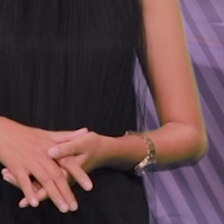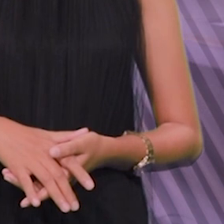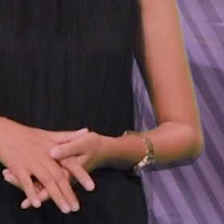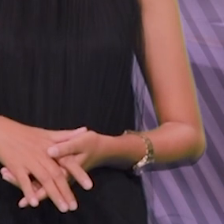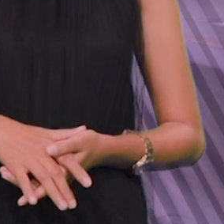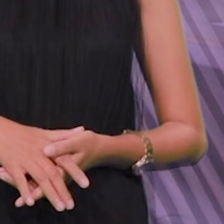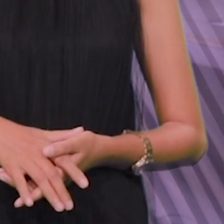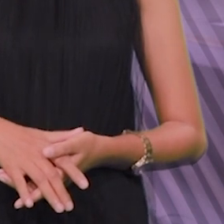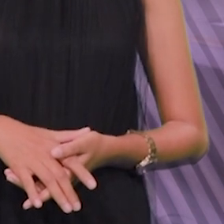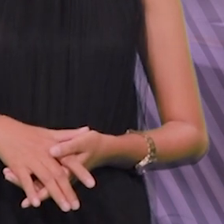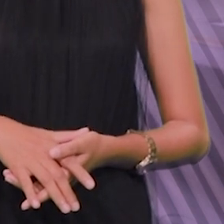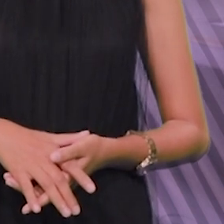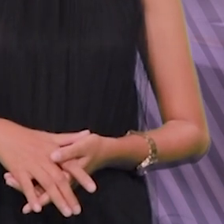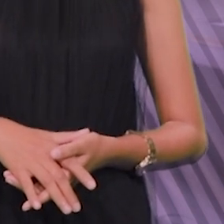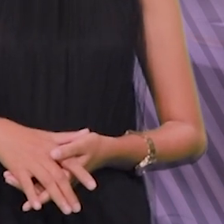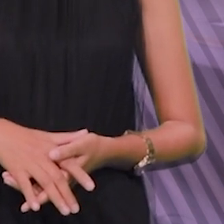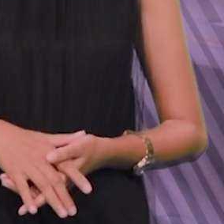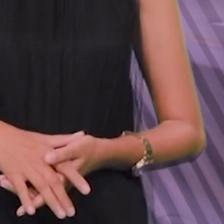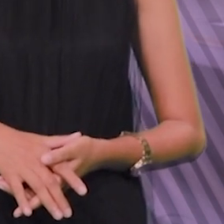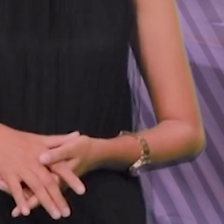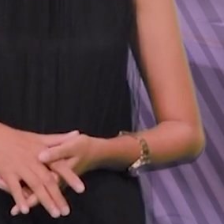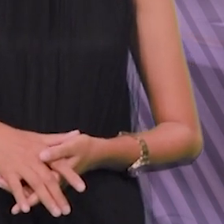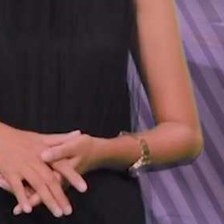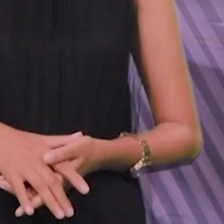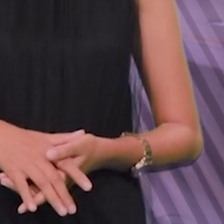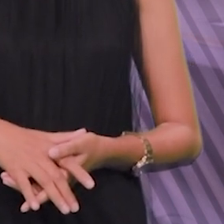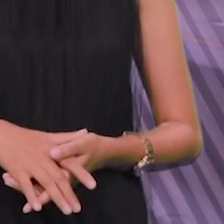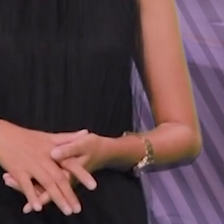vídeo ainda, né? Por comentário, não quer dar um subscribe? Não há nenhum